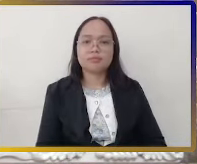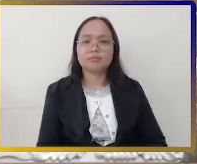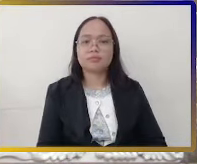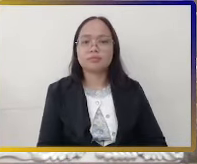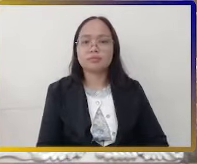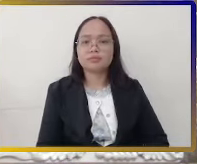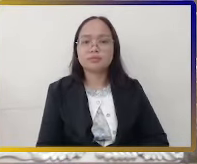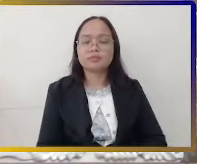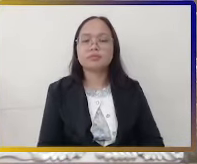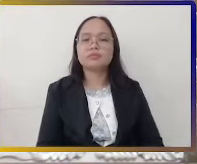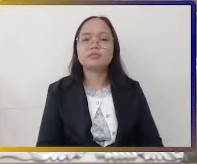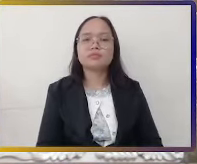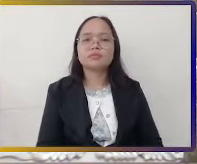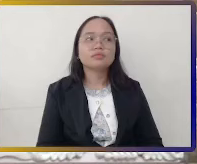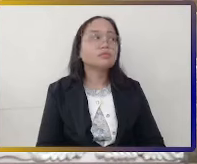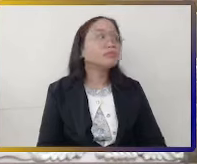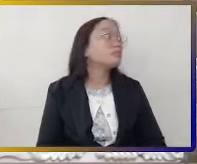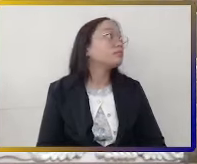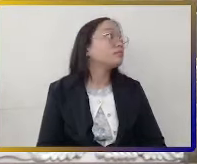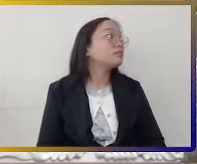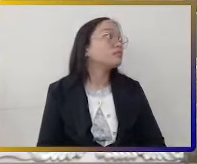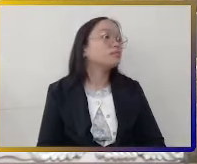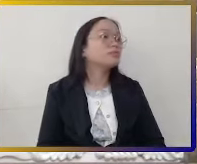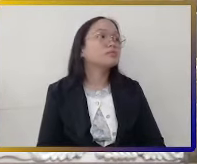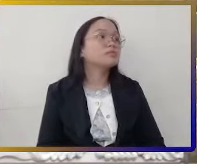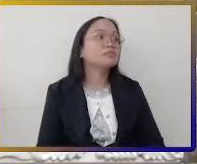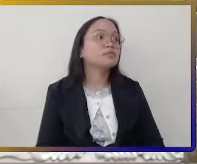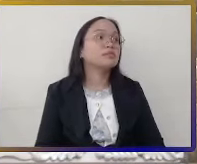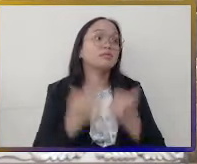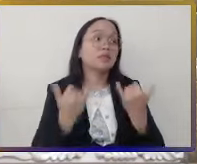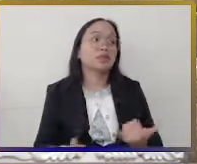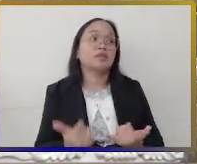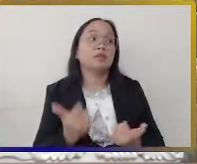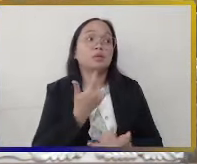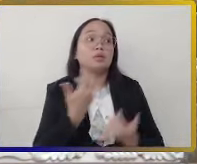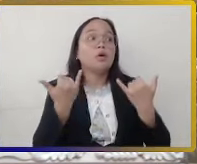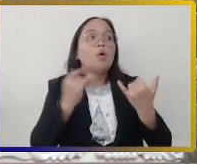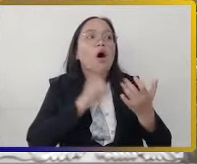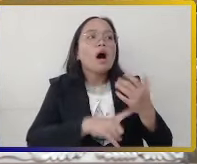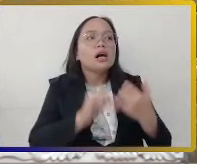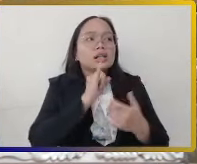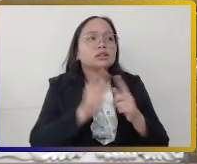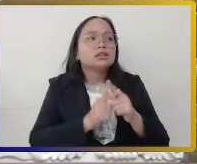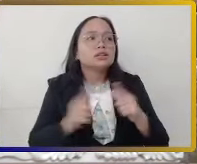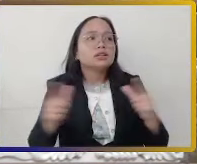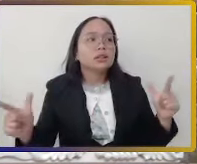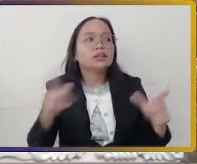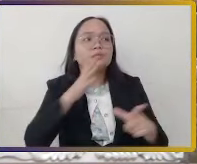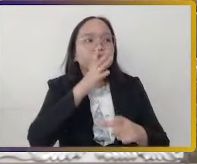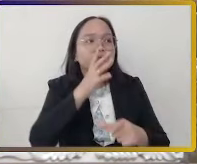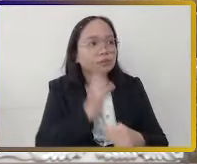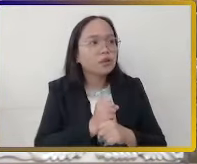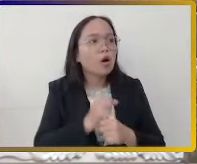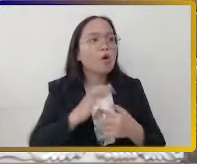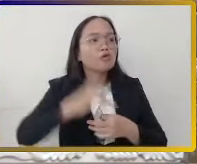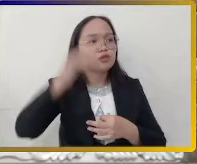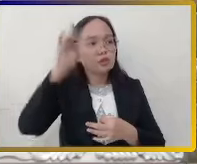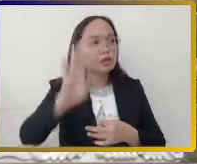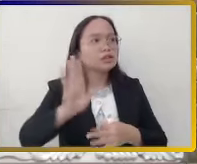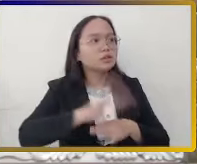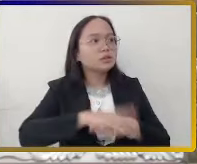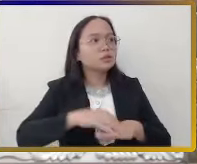Kapatid, isipin po natin ngayon. What a great assurance of God's calling in your